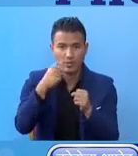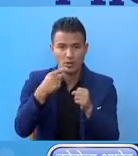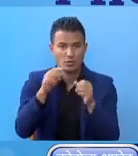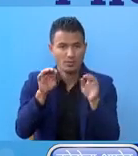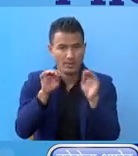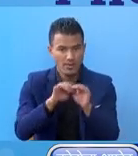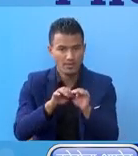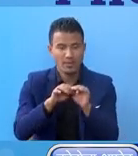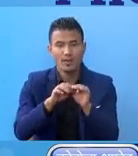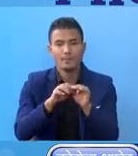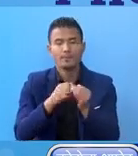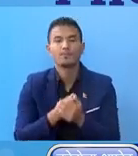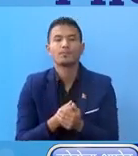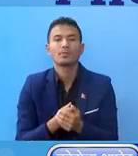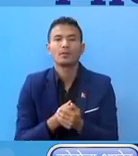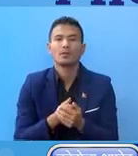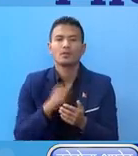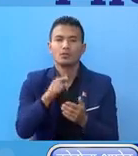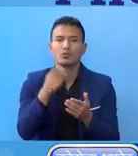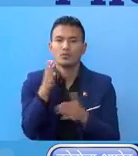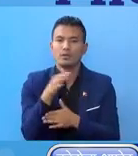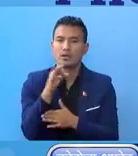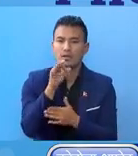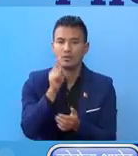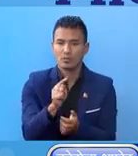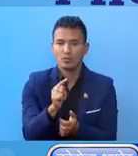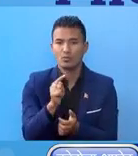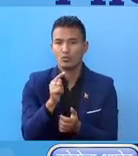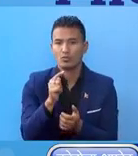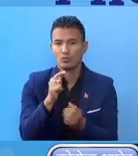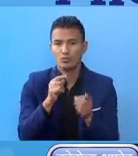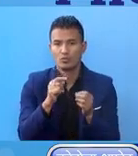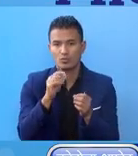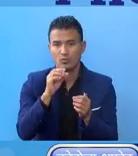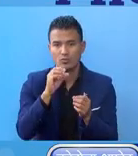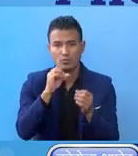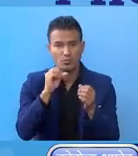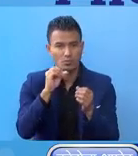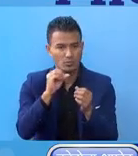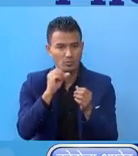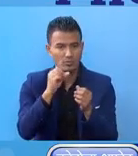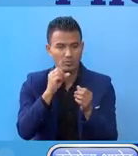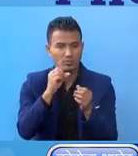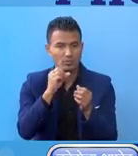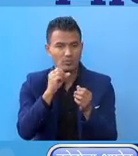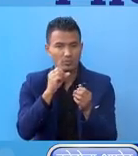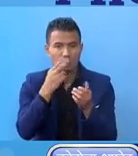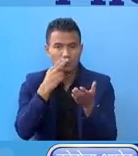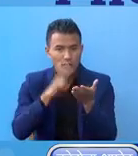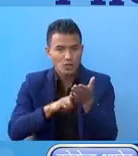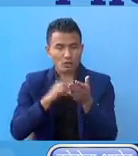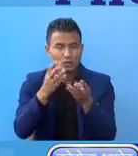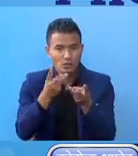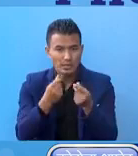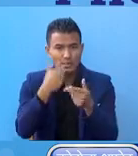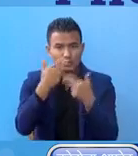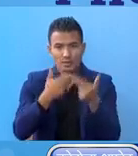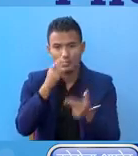सम्बन्धमा उपरोक्त सम्बन्धमा यस मन्त्रालयको पसम 07778 चलानी मिति